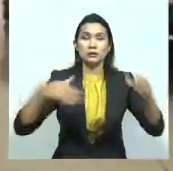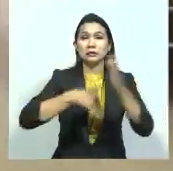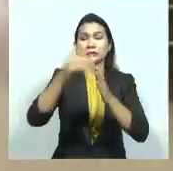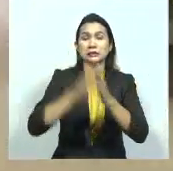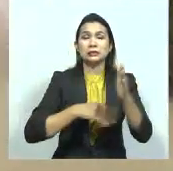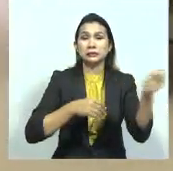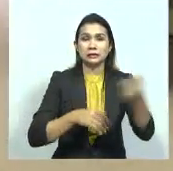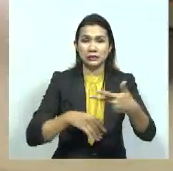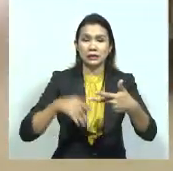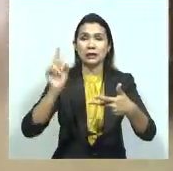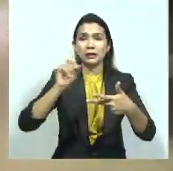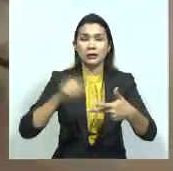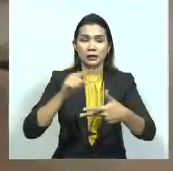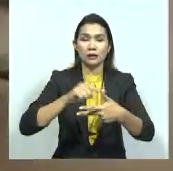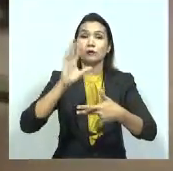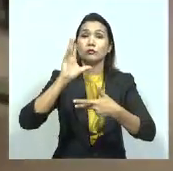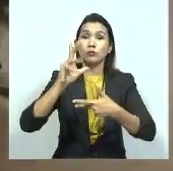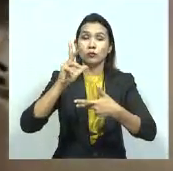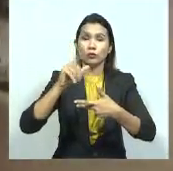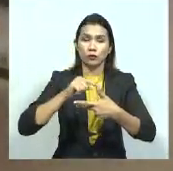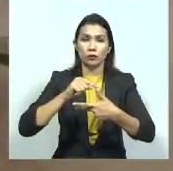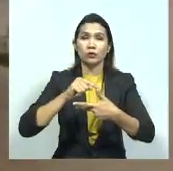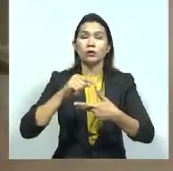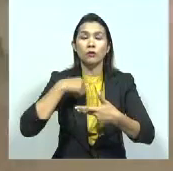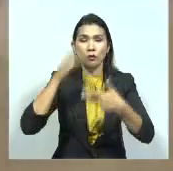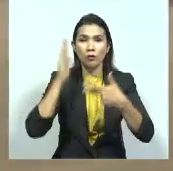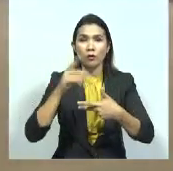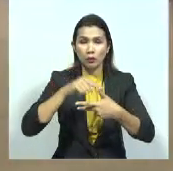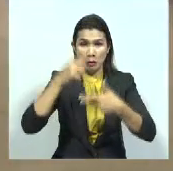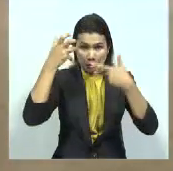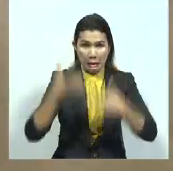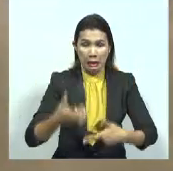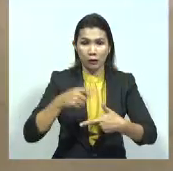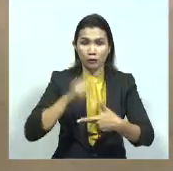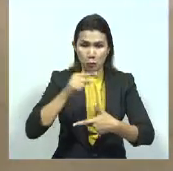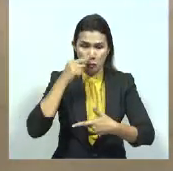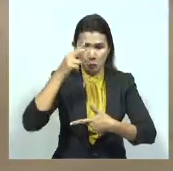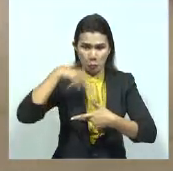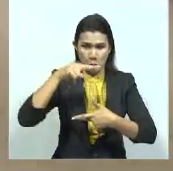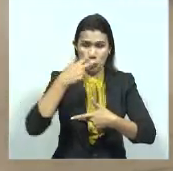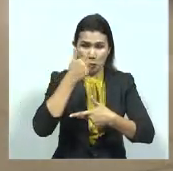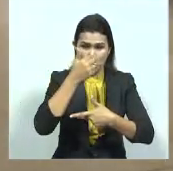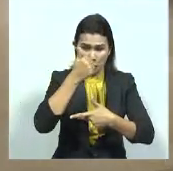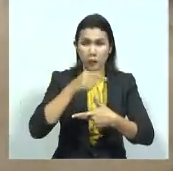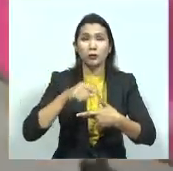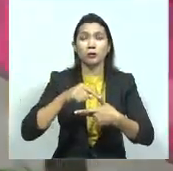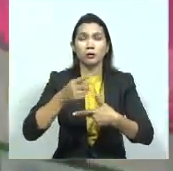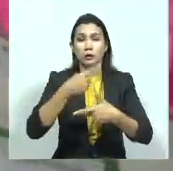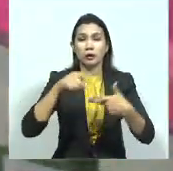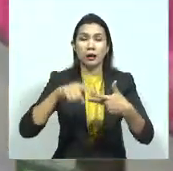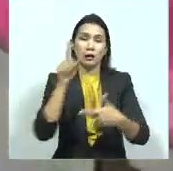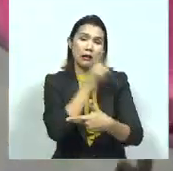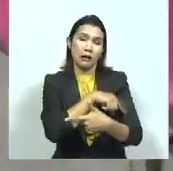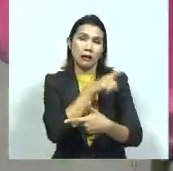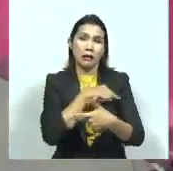มากางค่ะประกอบด้วยสีชมพูสีชมพูเนี่ยเป็นผู้ป่วยระยะวิกฤตต้องเอาใจใส่ดูแลอย่างใกล้ชิดนะคะสีข